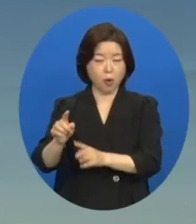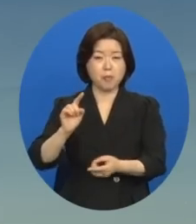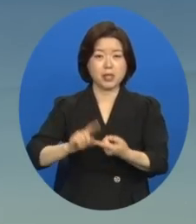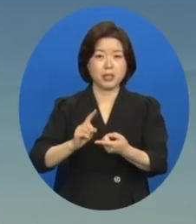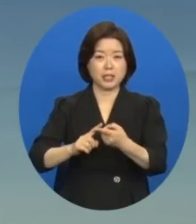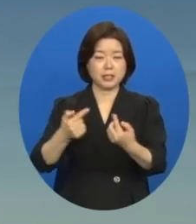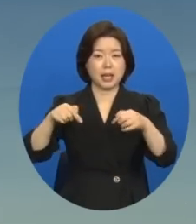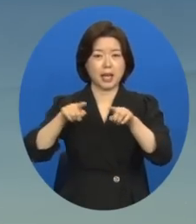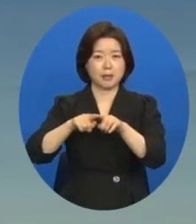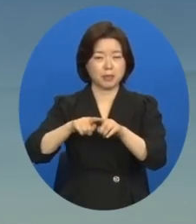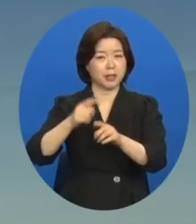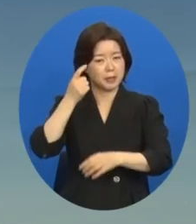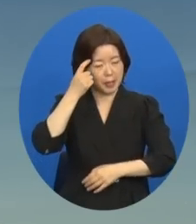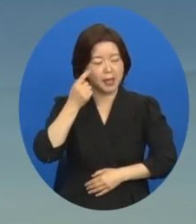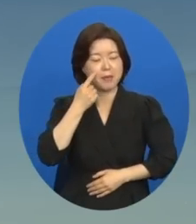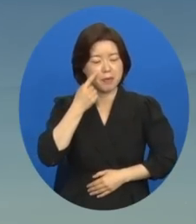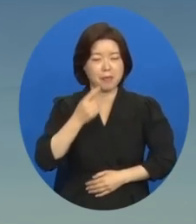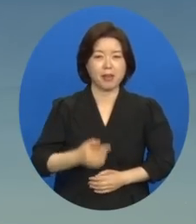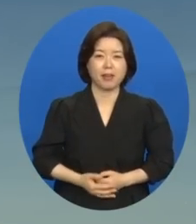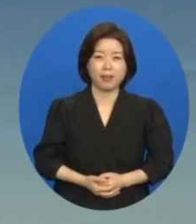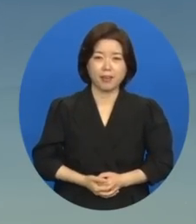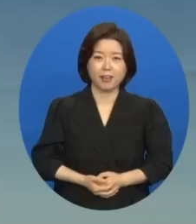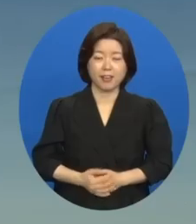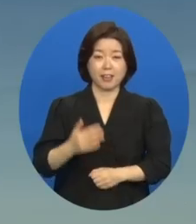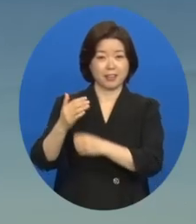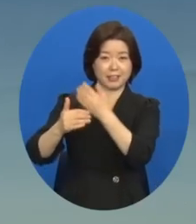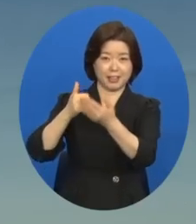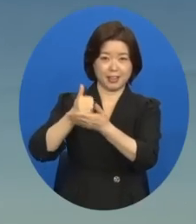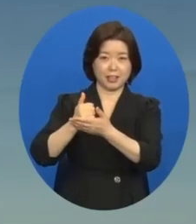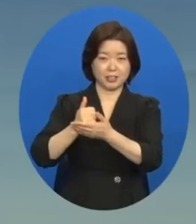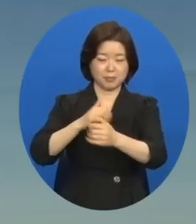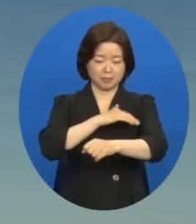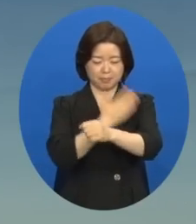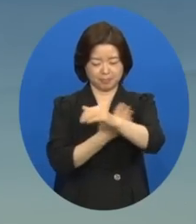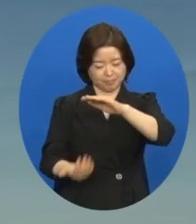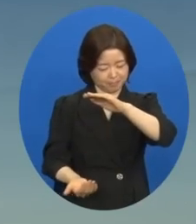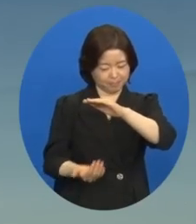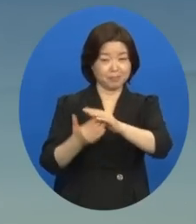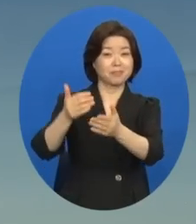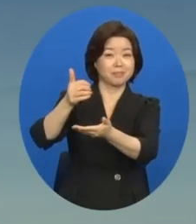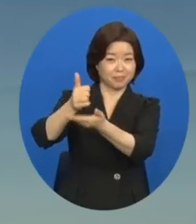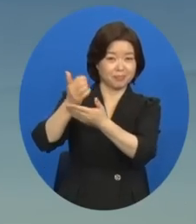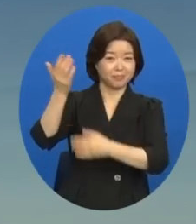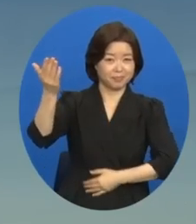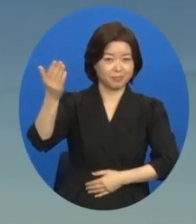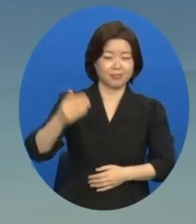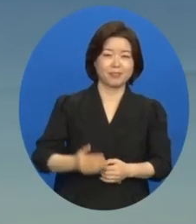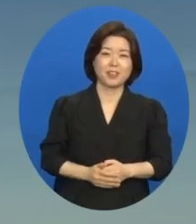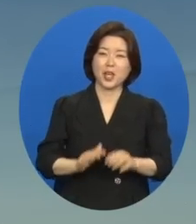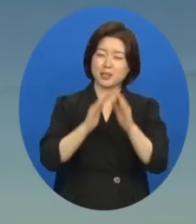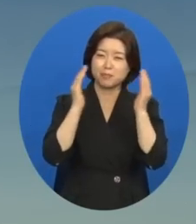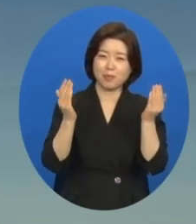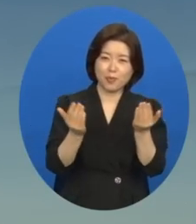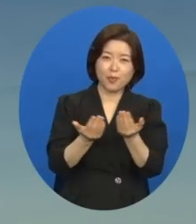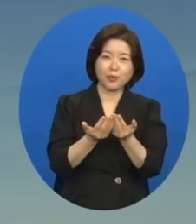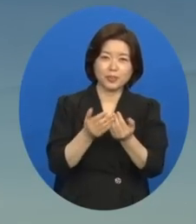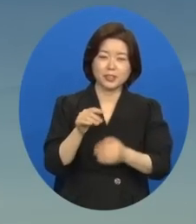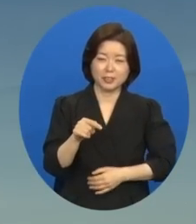생각해 보기를 원합니다. 하나님은 전능하신 분이에요. 모든 것을